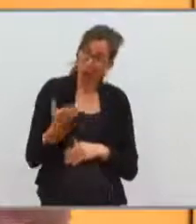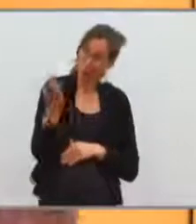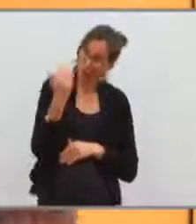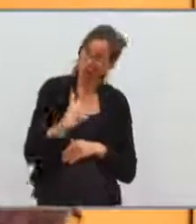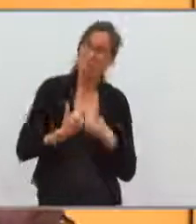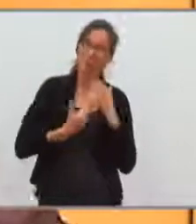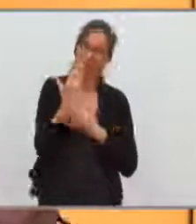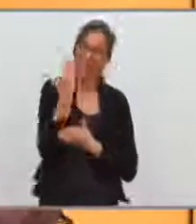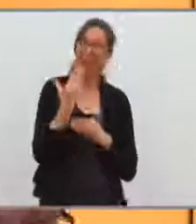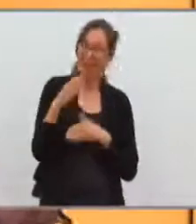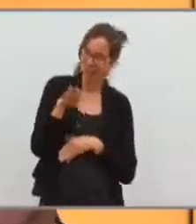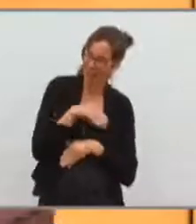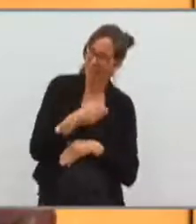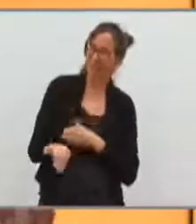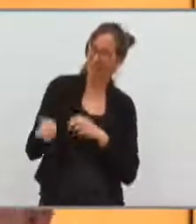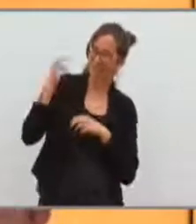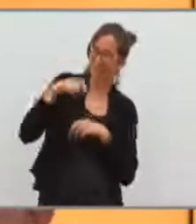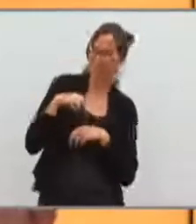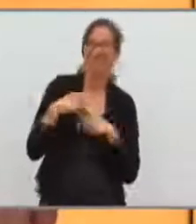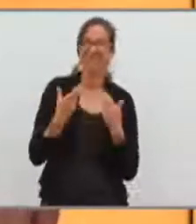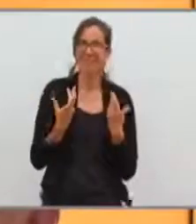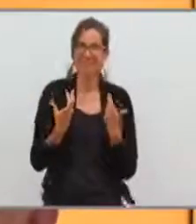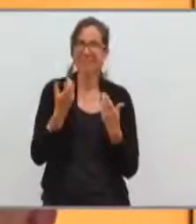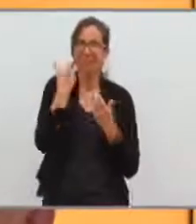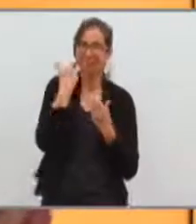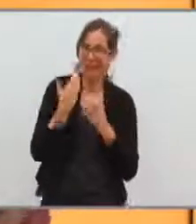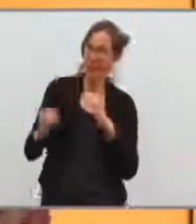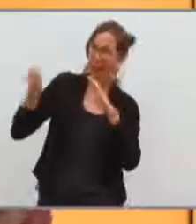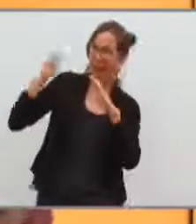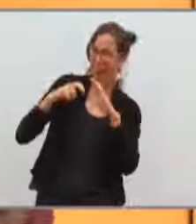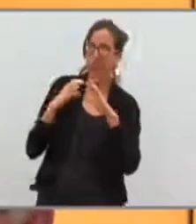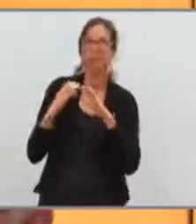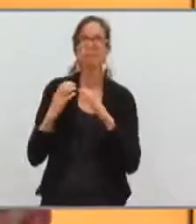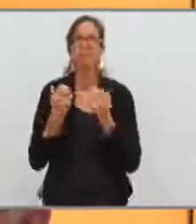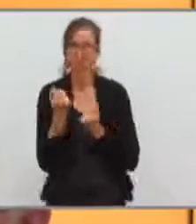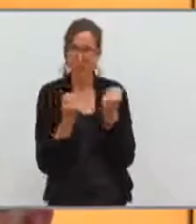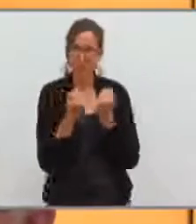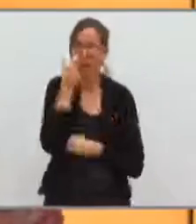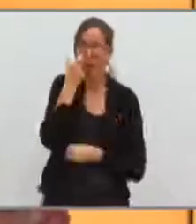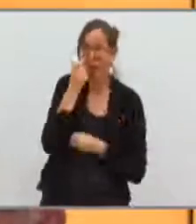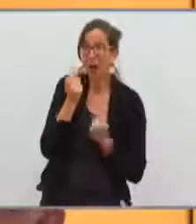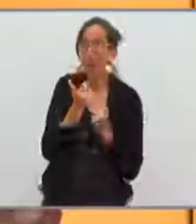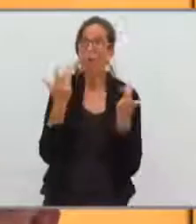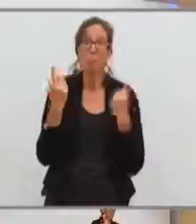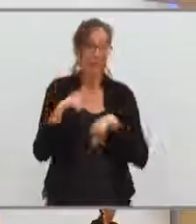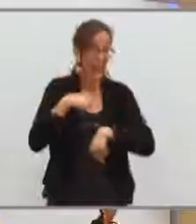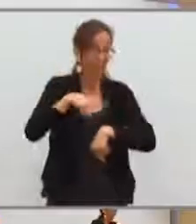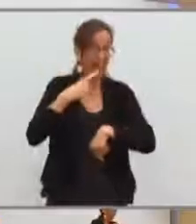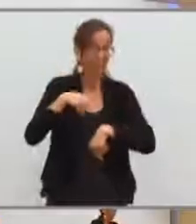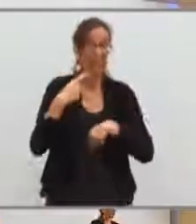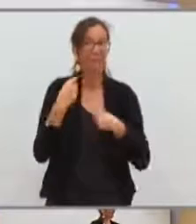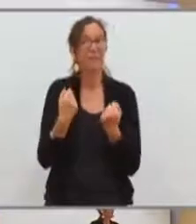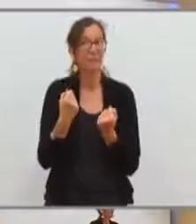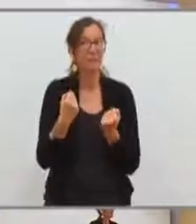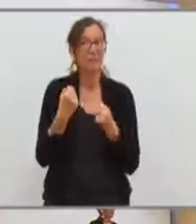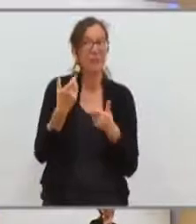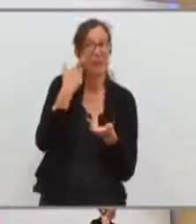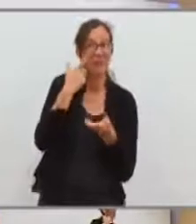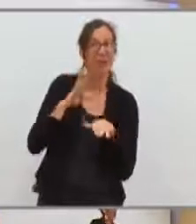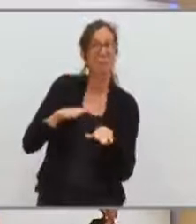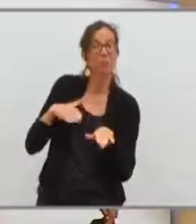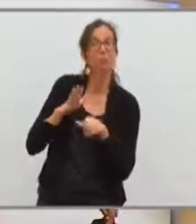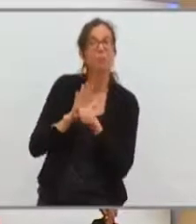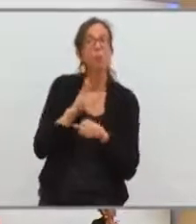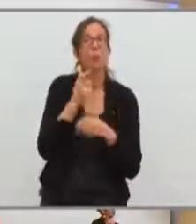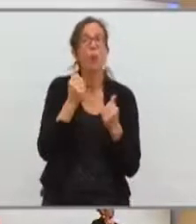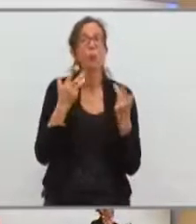Venez le matin. Faites 7 heures, et vous verrez à quelle heure vous allez arriver sur Montpellier. Bien, Madame le maire de Pignan,